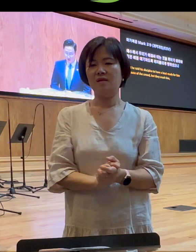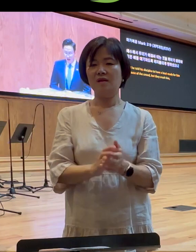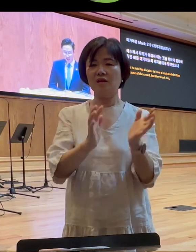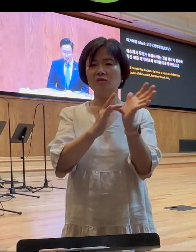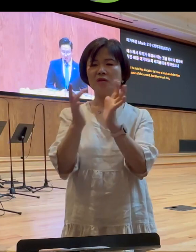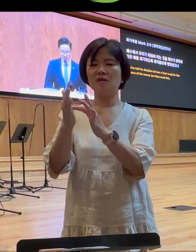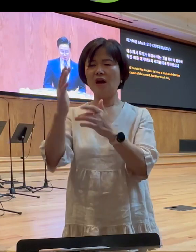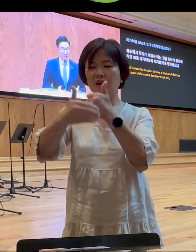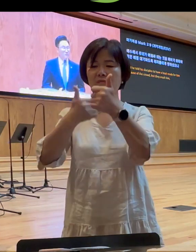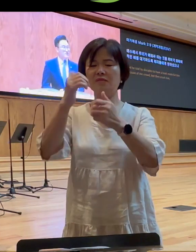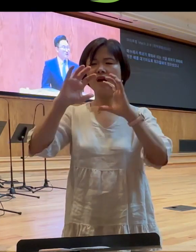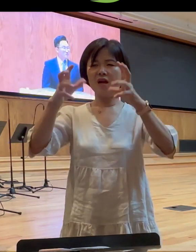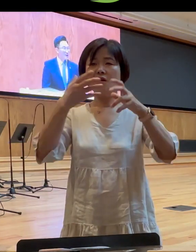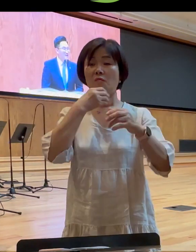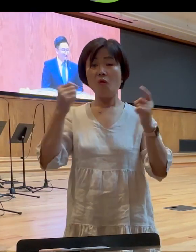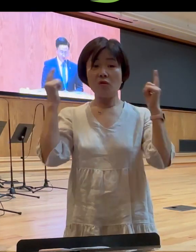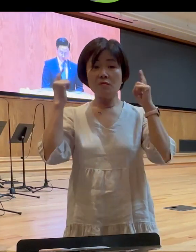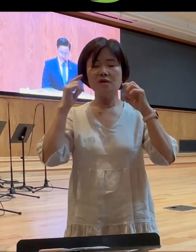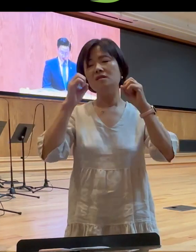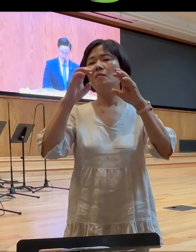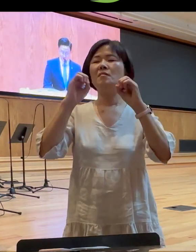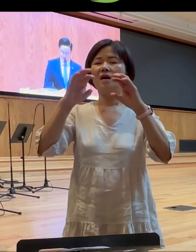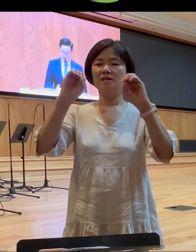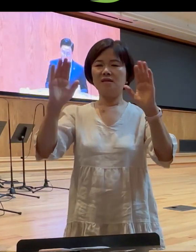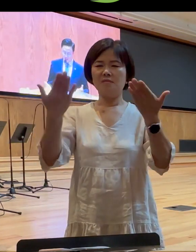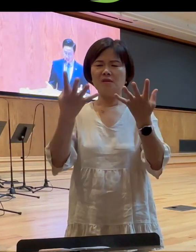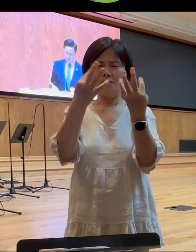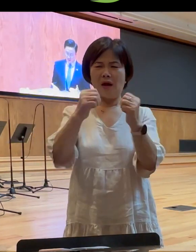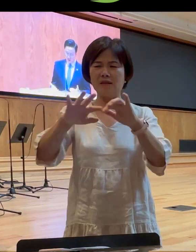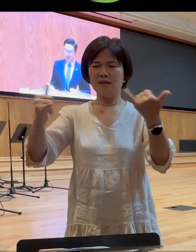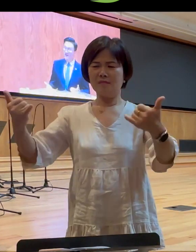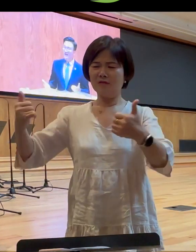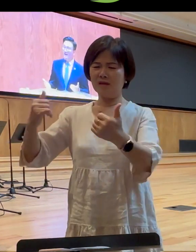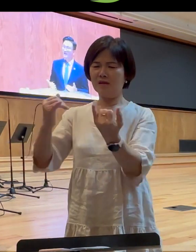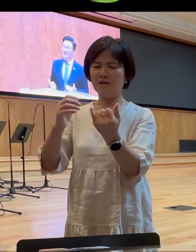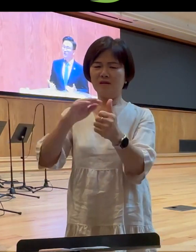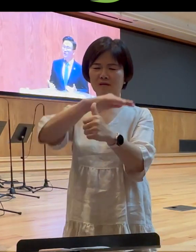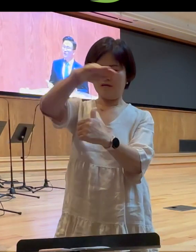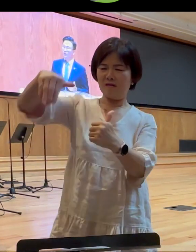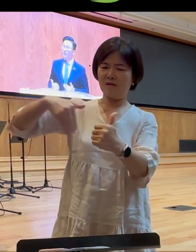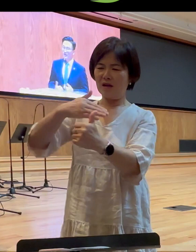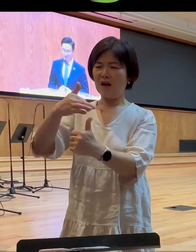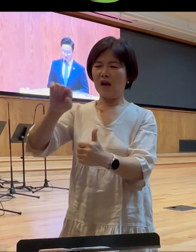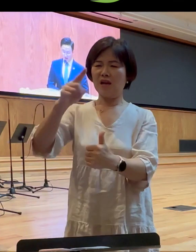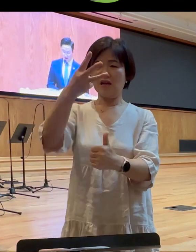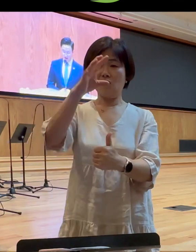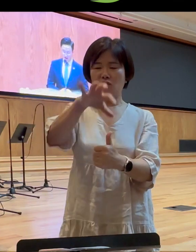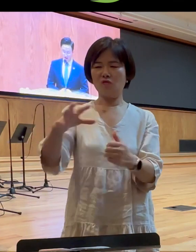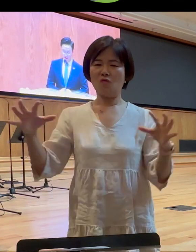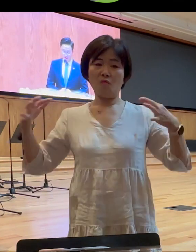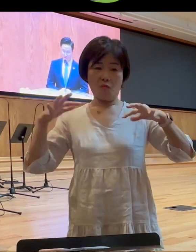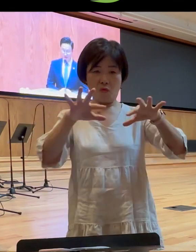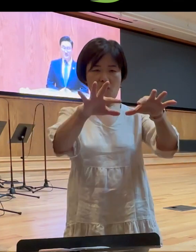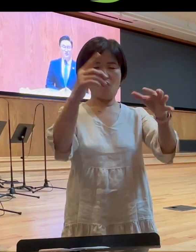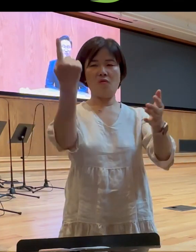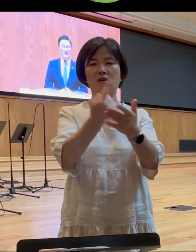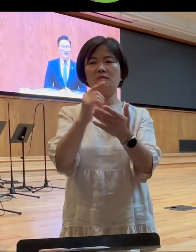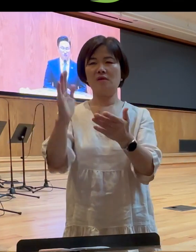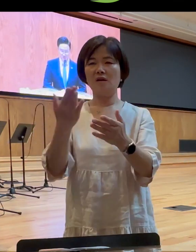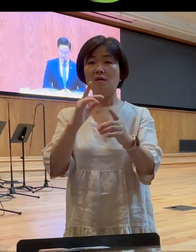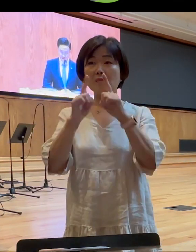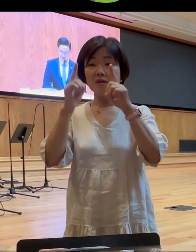예수님께서 하나님 나라의 복음을 전파하시면서 수많은 사람들이 갈릴리로 몰려왔습니다. 말씀을